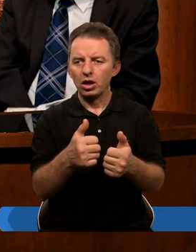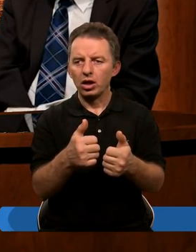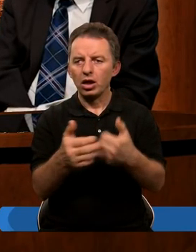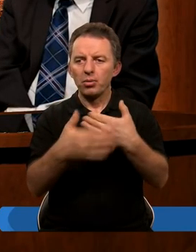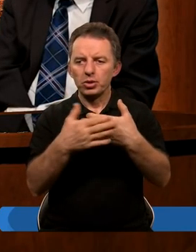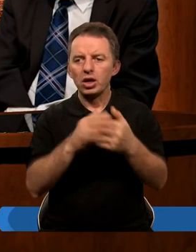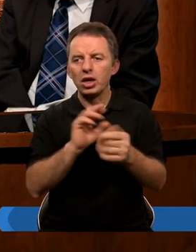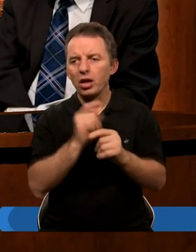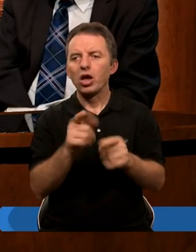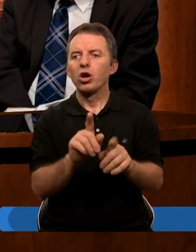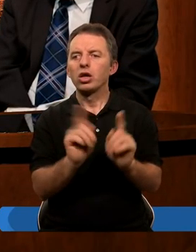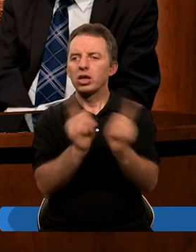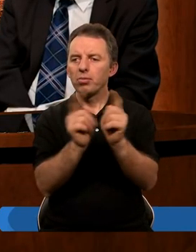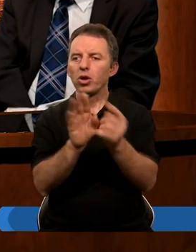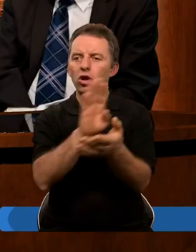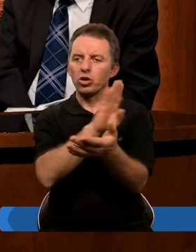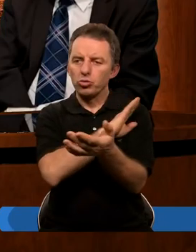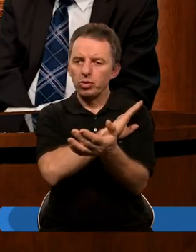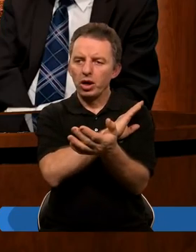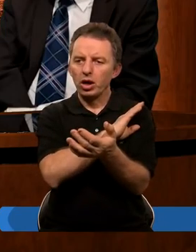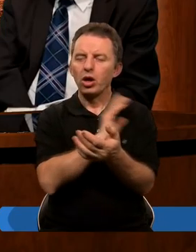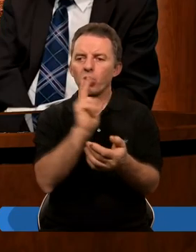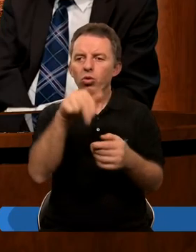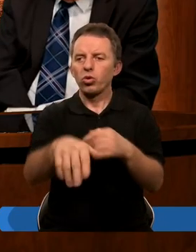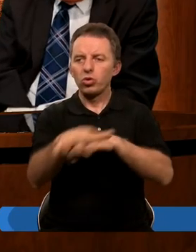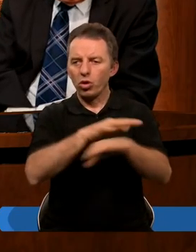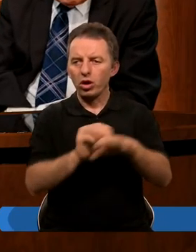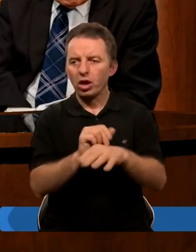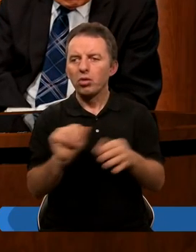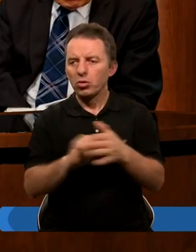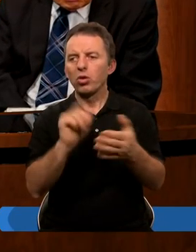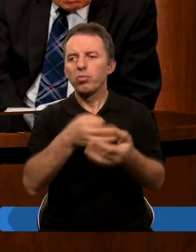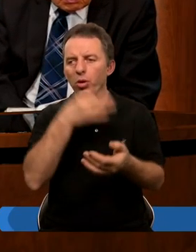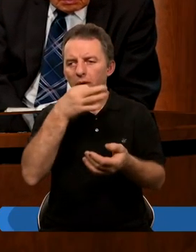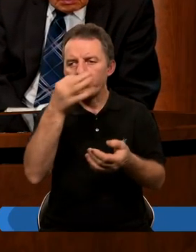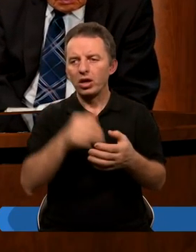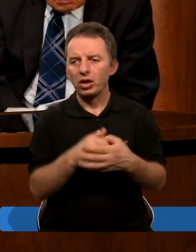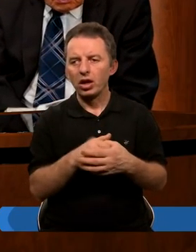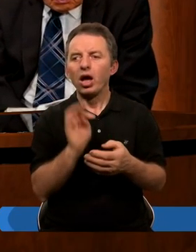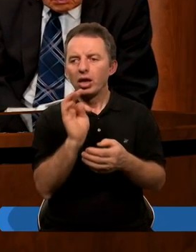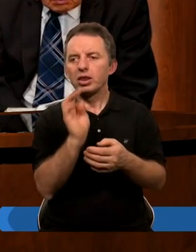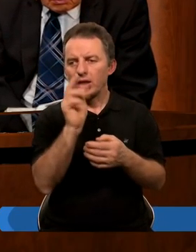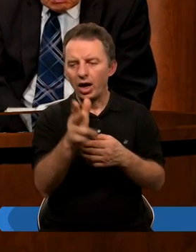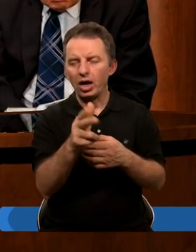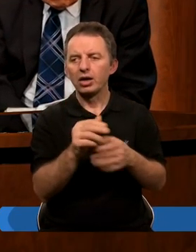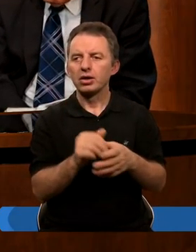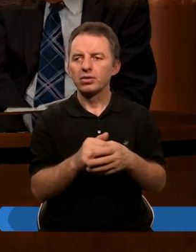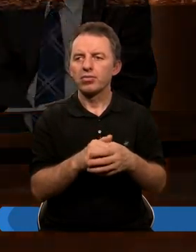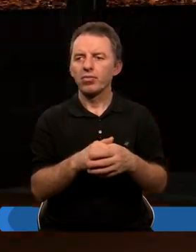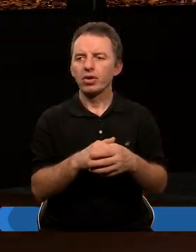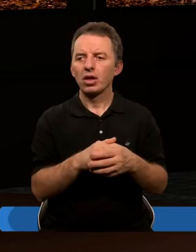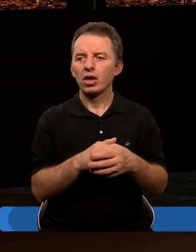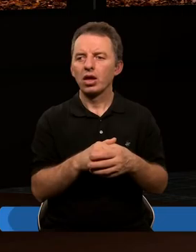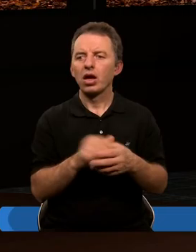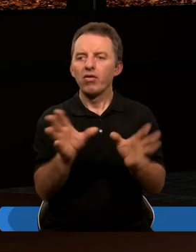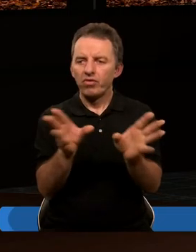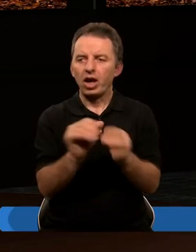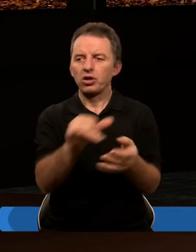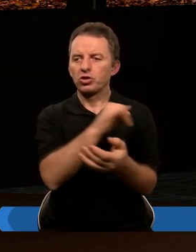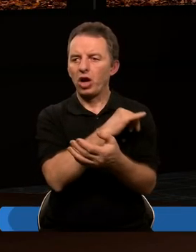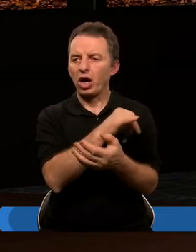przynajmniej symbolicznej śmierci duchowej i potem odrodzenia, tak? No tak, bo wraz z